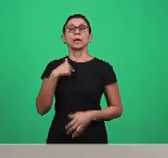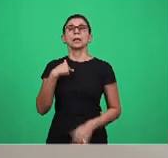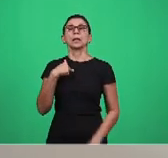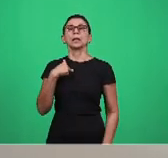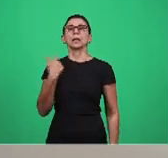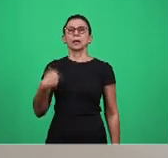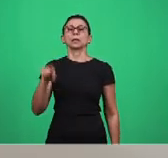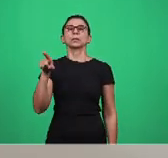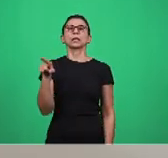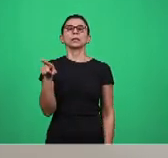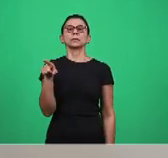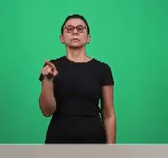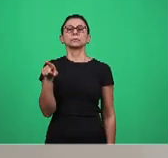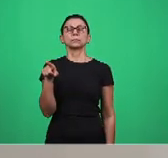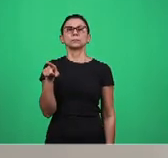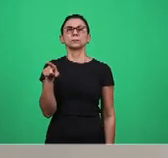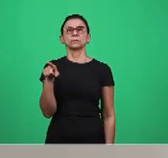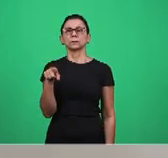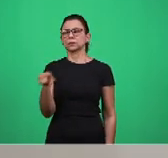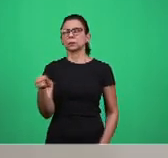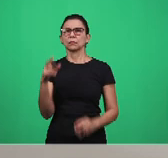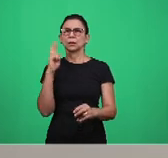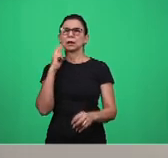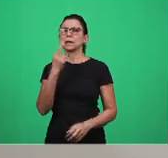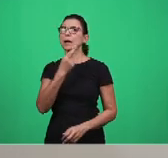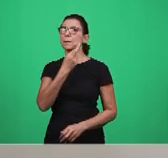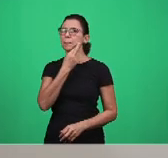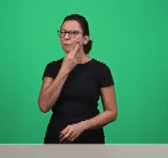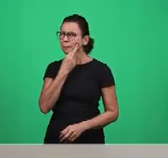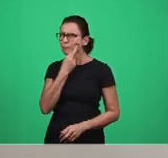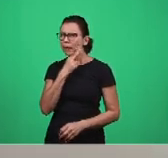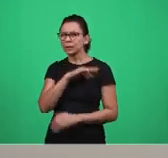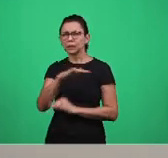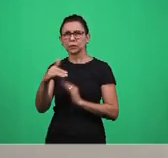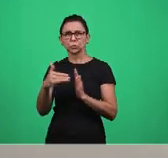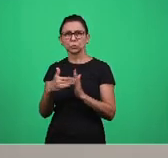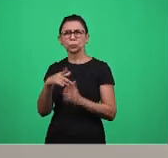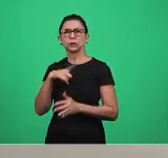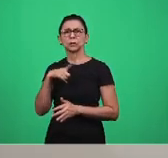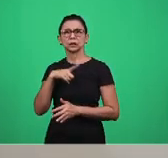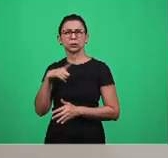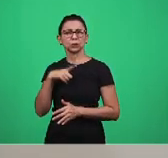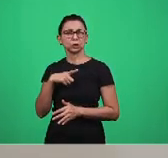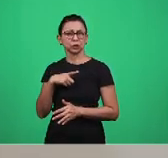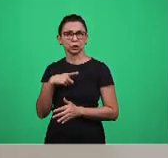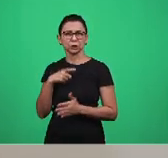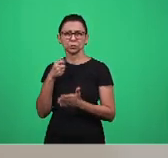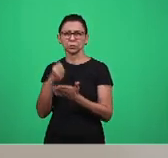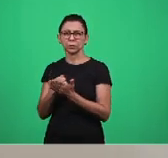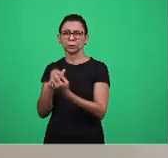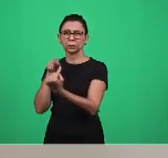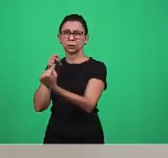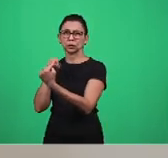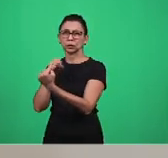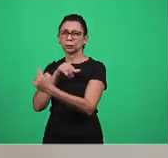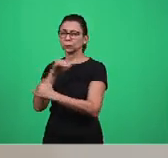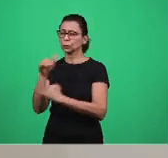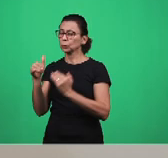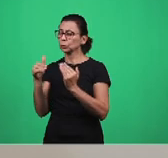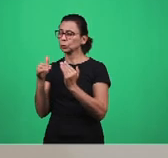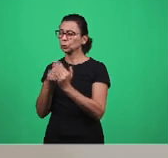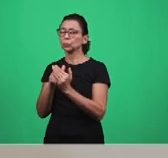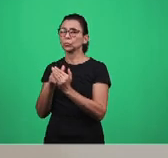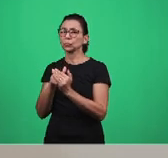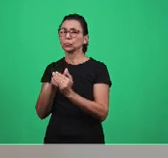avait tout, elle avait déjà accompli tous les objectifs. Il dit, heureux, c'est lui qui, quand le